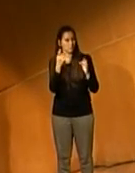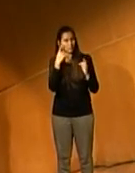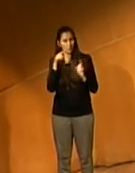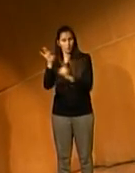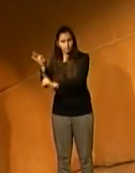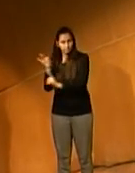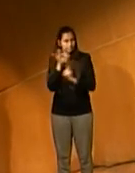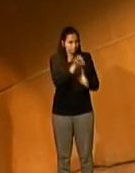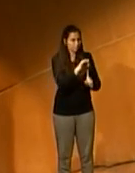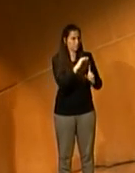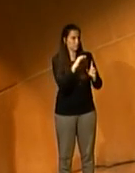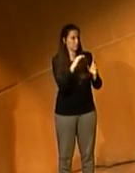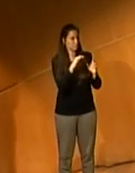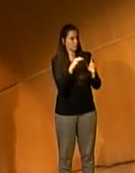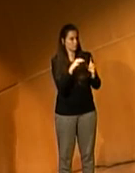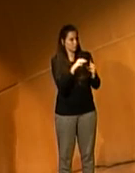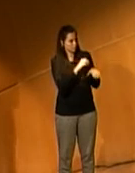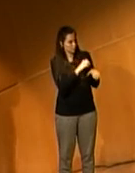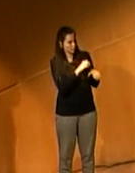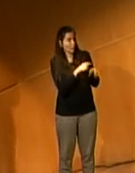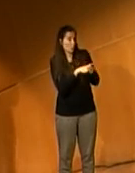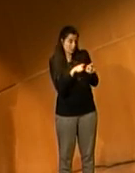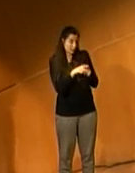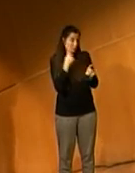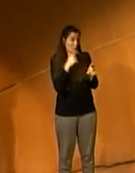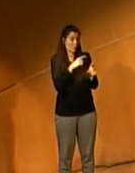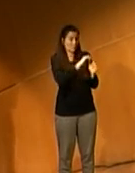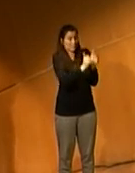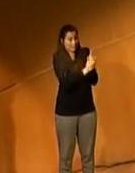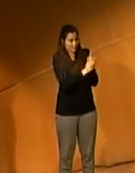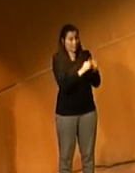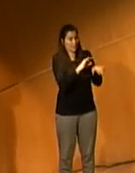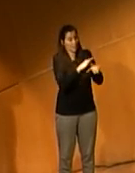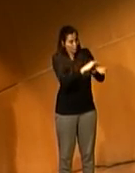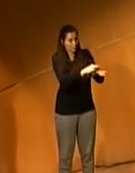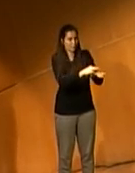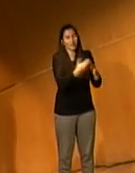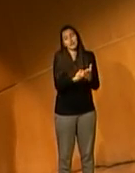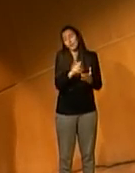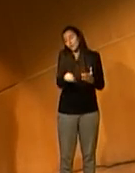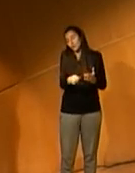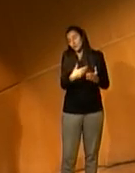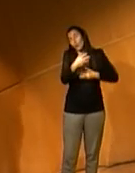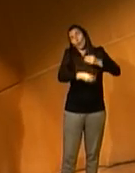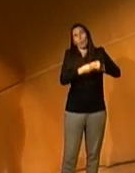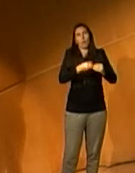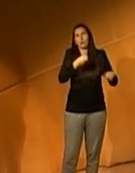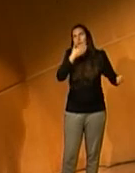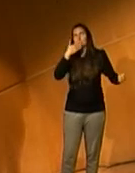d'accompagnants d'élèves. Voilà, ça c'est le monde idéal. Mais on est toujours en deçà pour le moment.